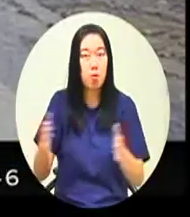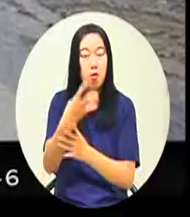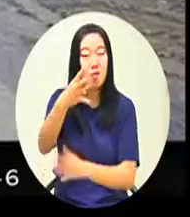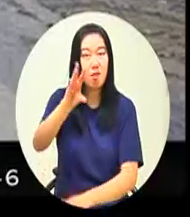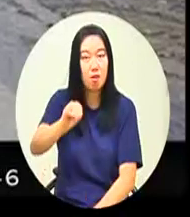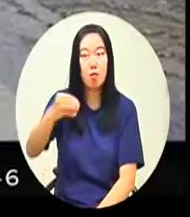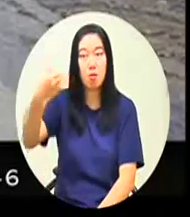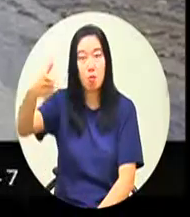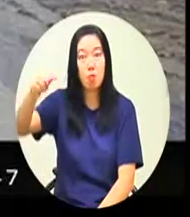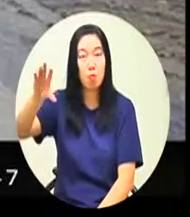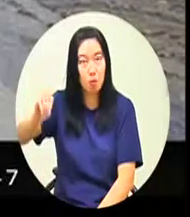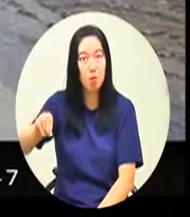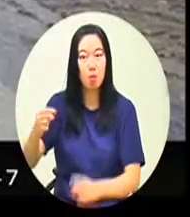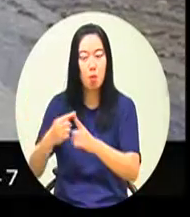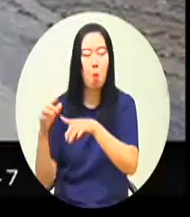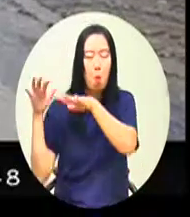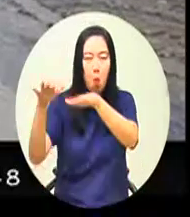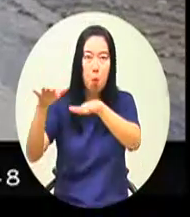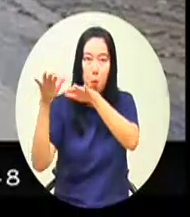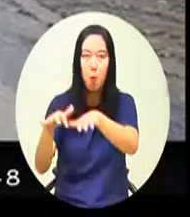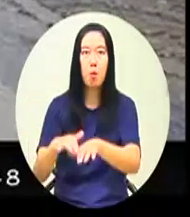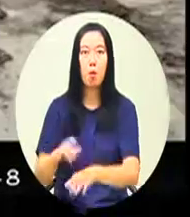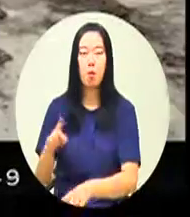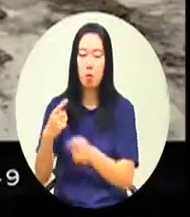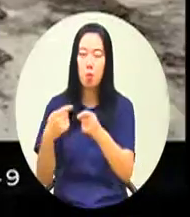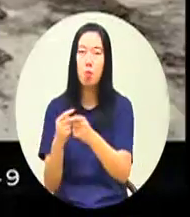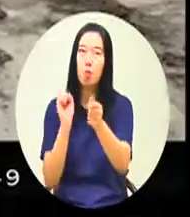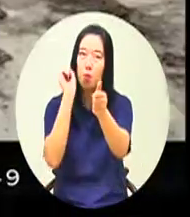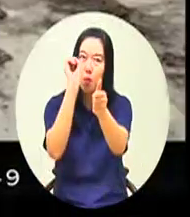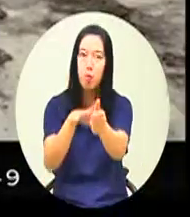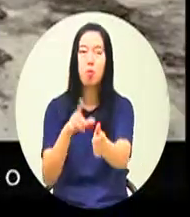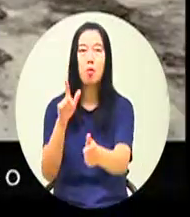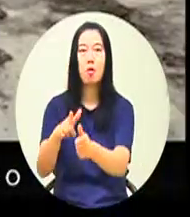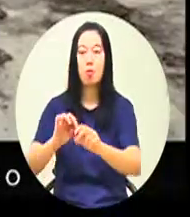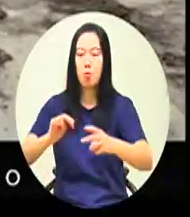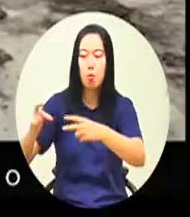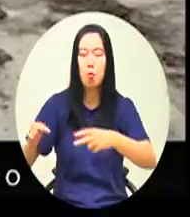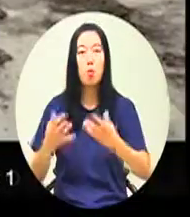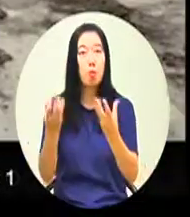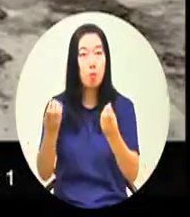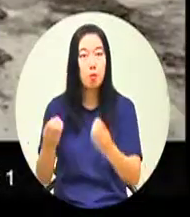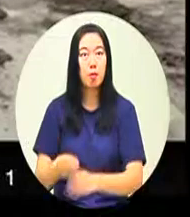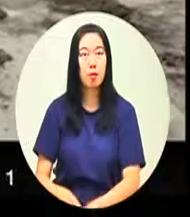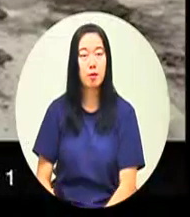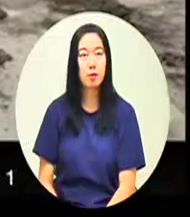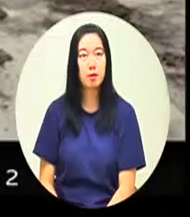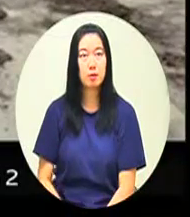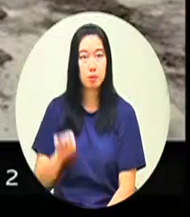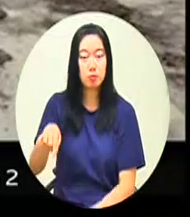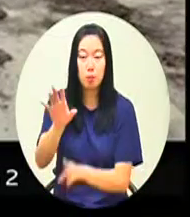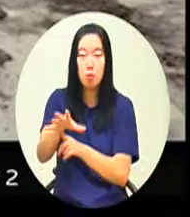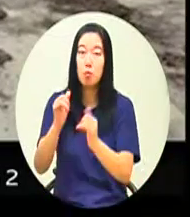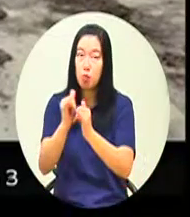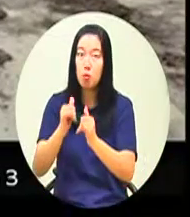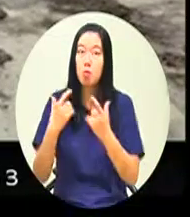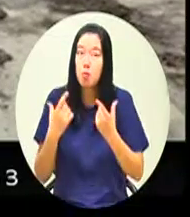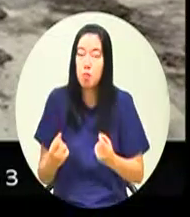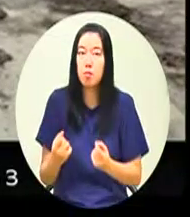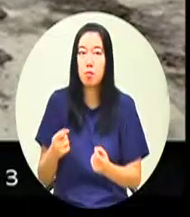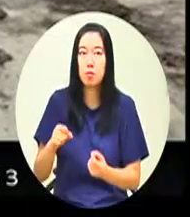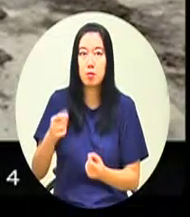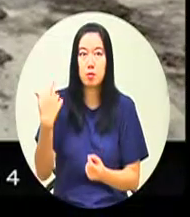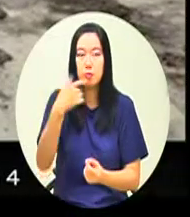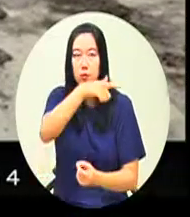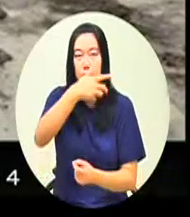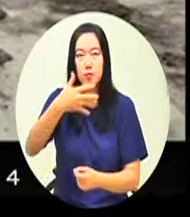修，哈、都不修。然后呢，你看啊，这个呢是农民本来上一次，不过当地的